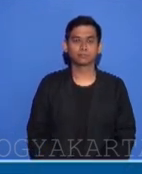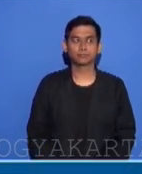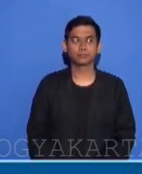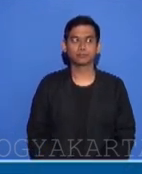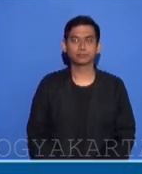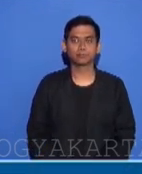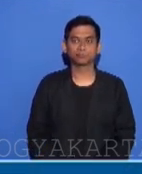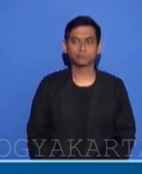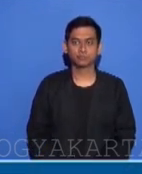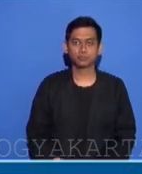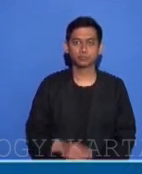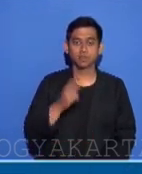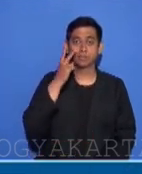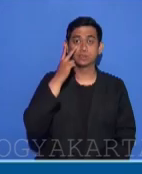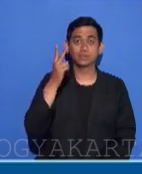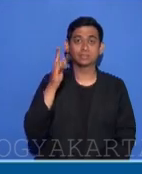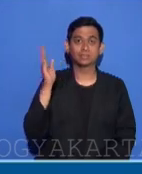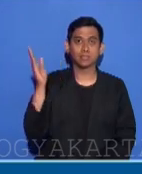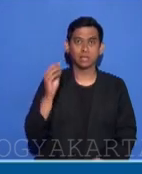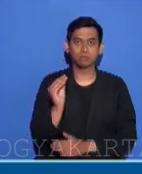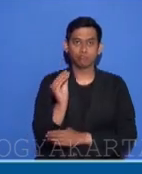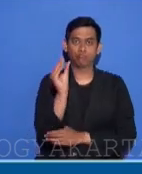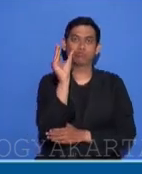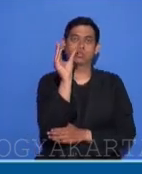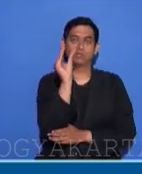nangathangosadosen men wj taneman